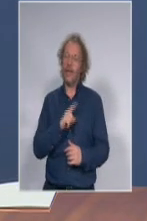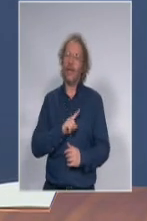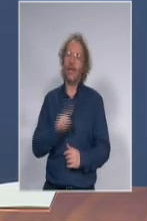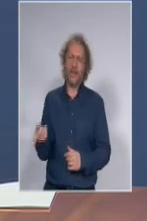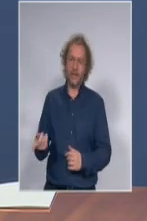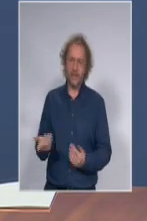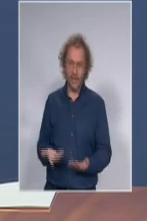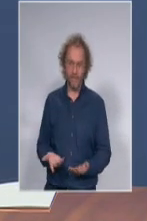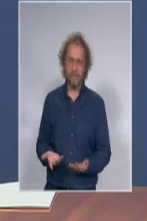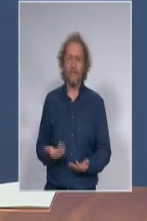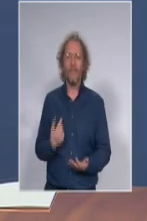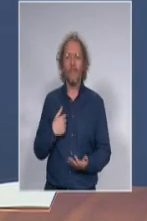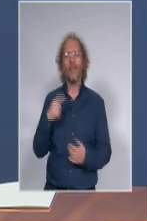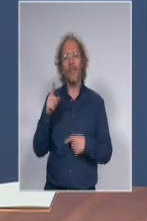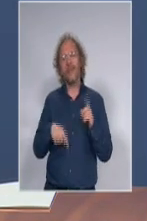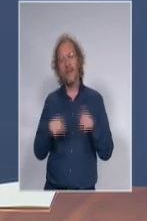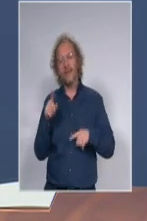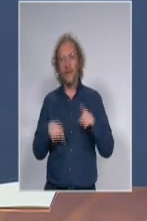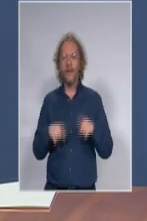Ponekad